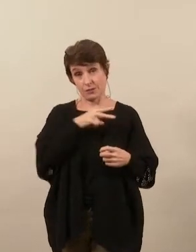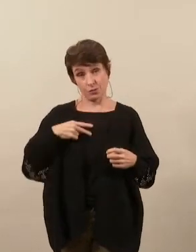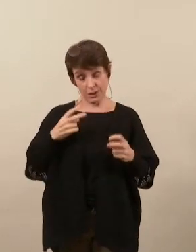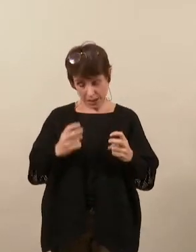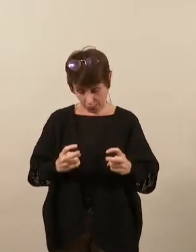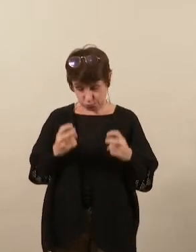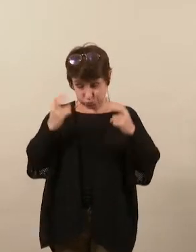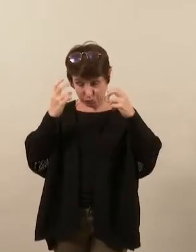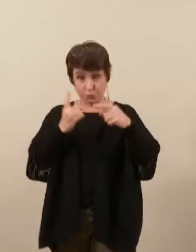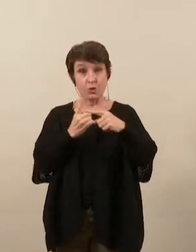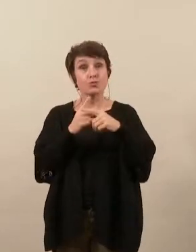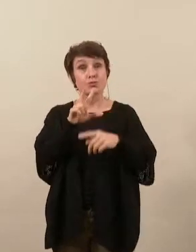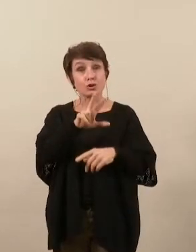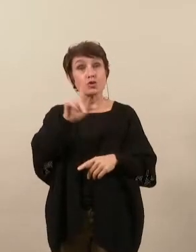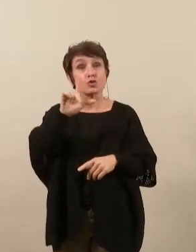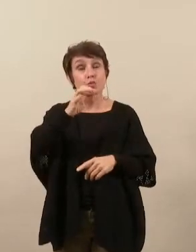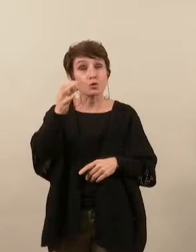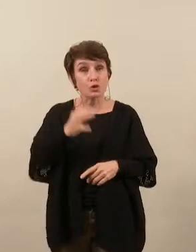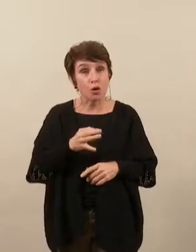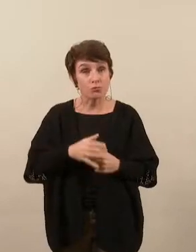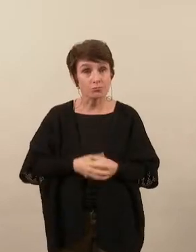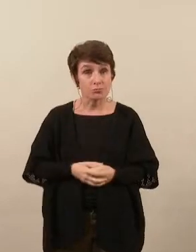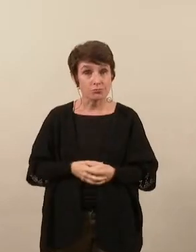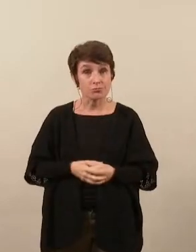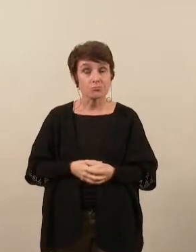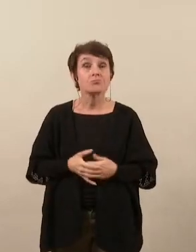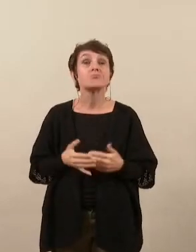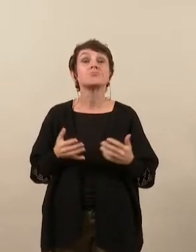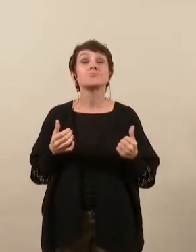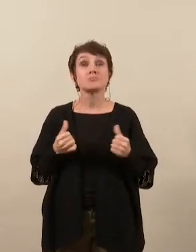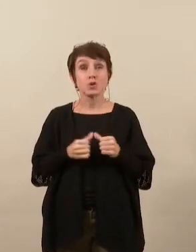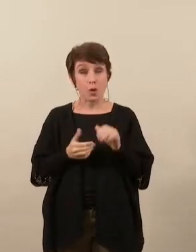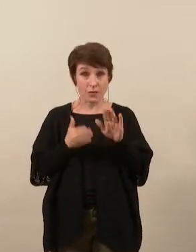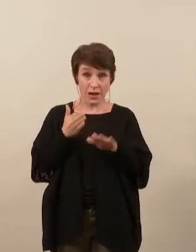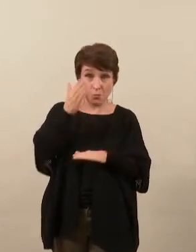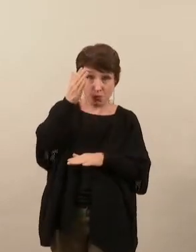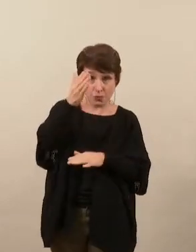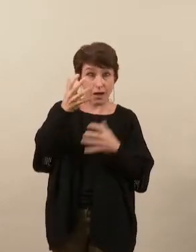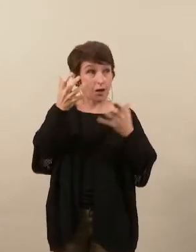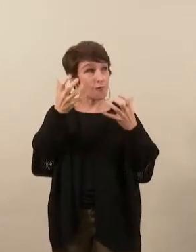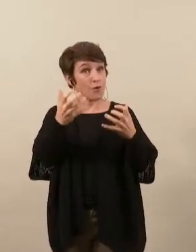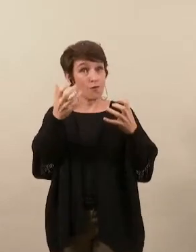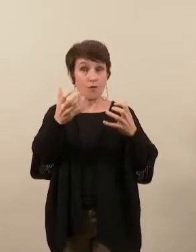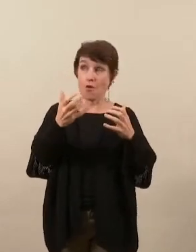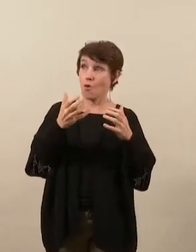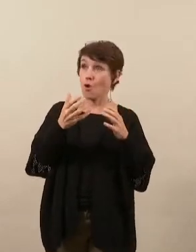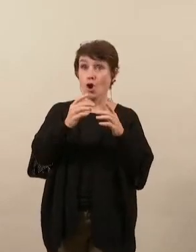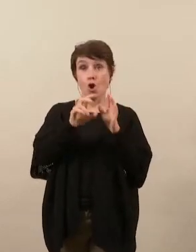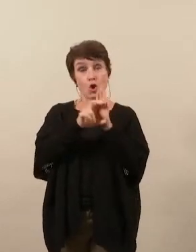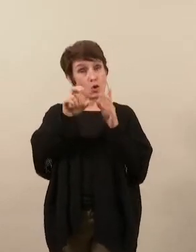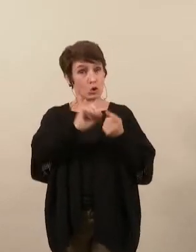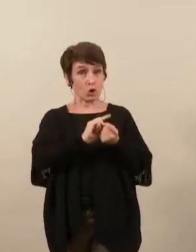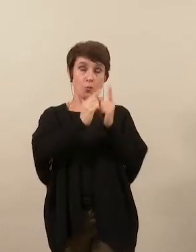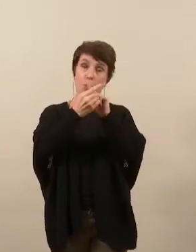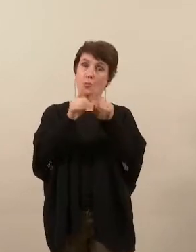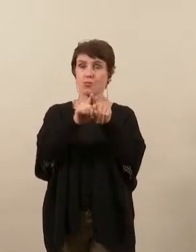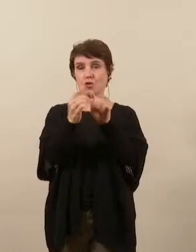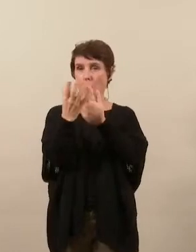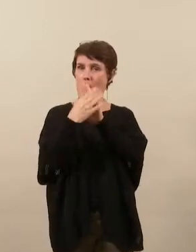Qu'est-ce que vous allez faire de Grenoble? Est-ce que vous voulez le modèle d'une ville élitiste, comme à Paris, où on retrouve finalement que des très